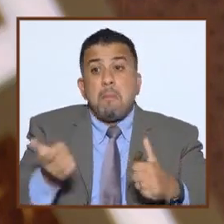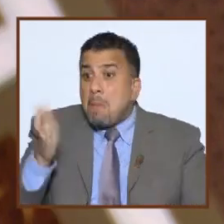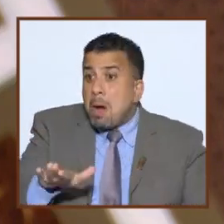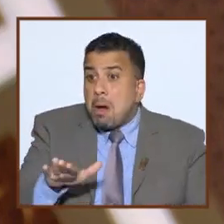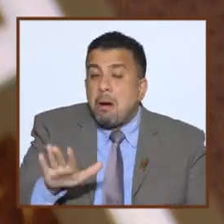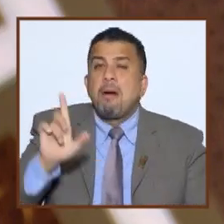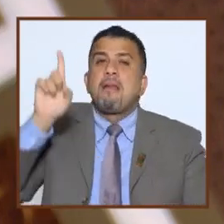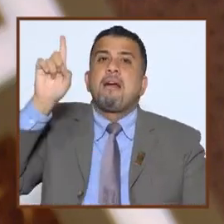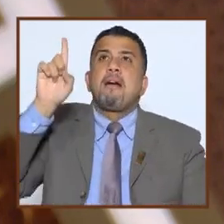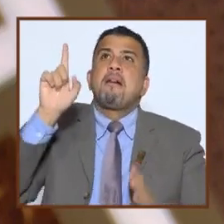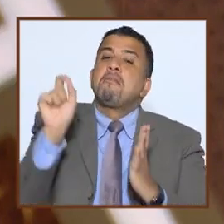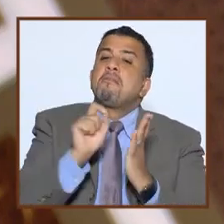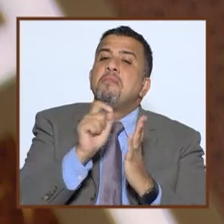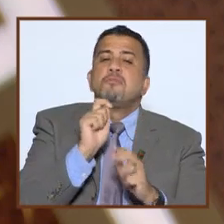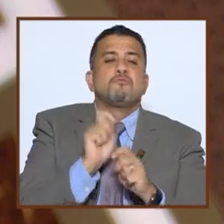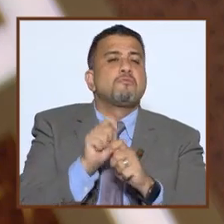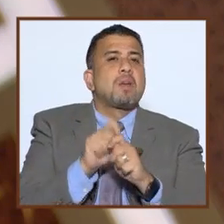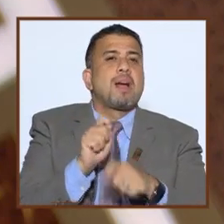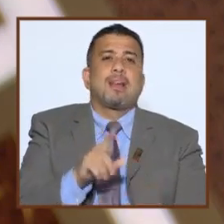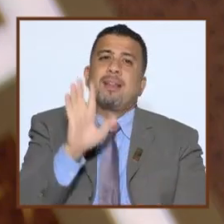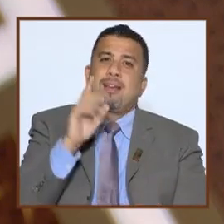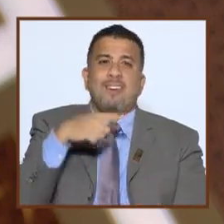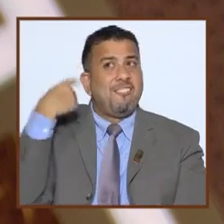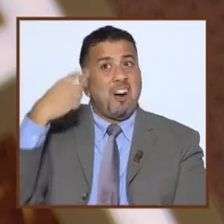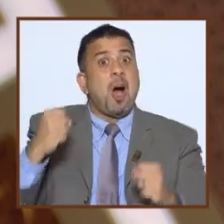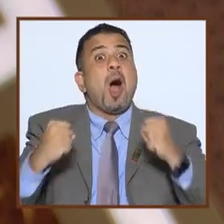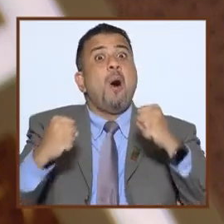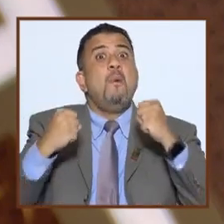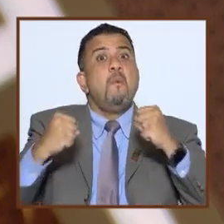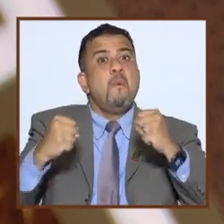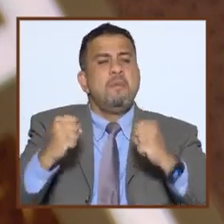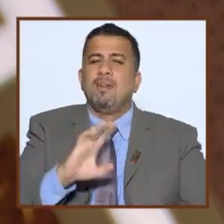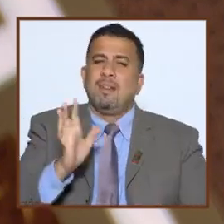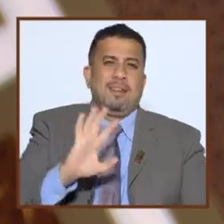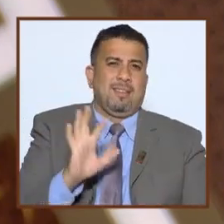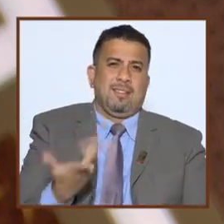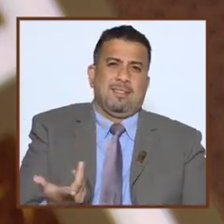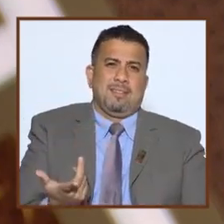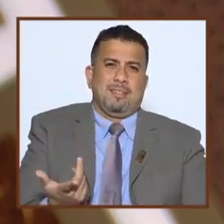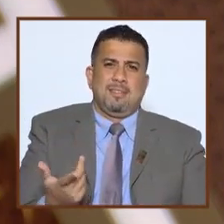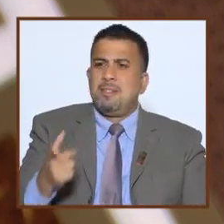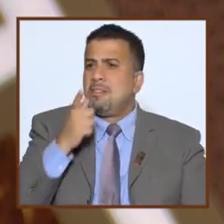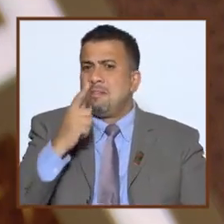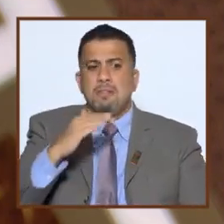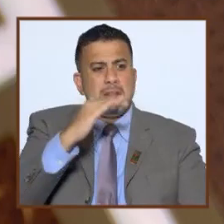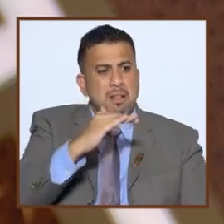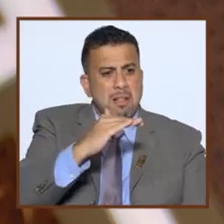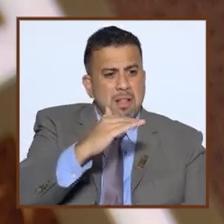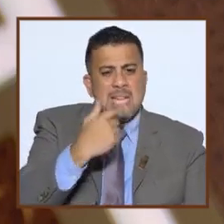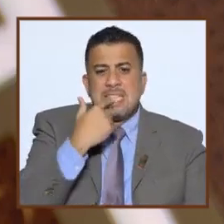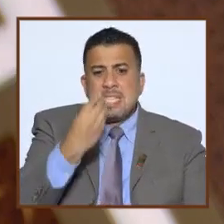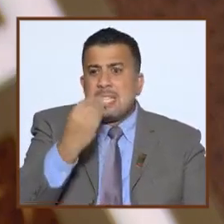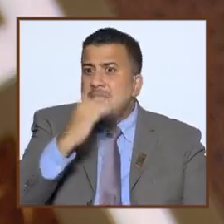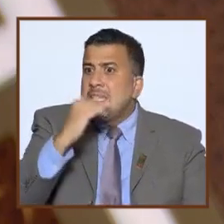هذا سبحان الله في في ما زال لم يبلغ مات وهذا بلغ ومات وهذا